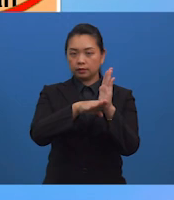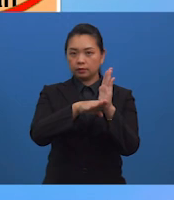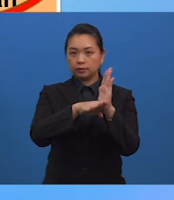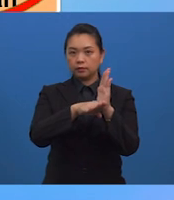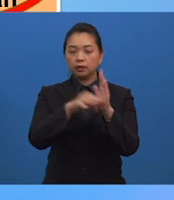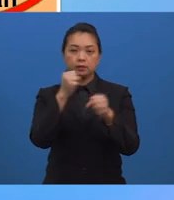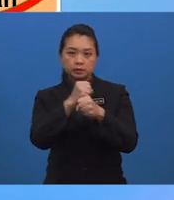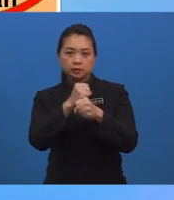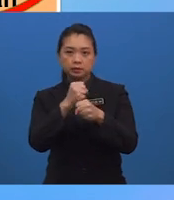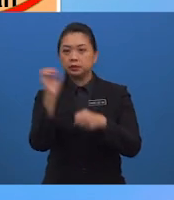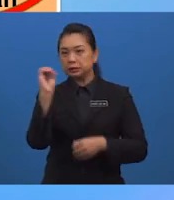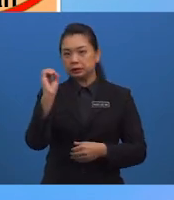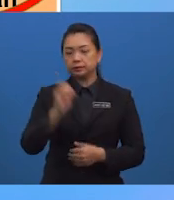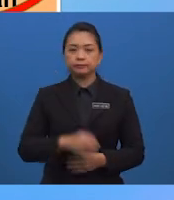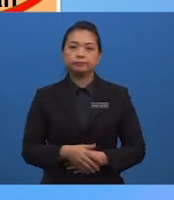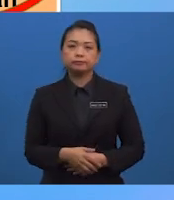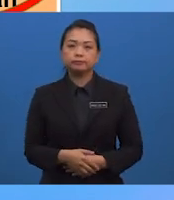negara.